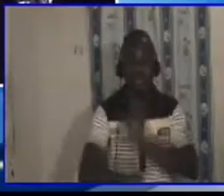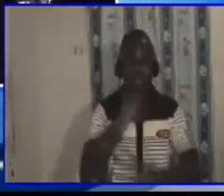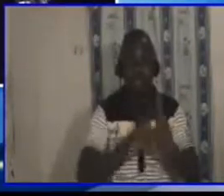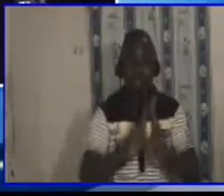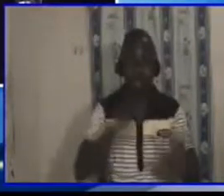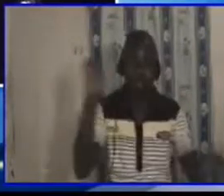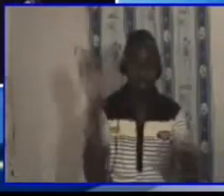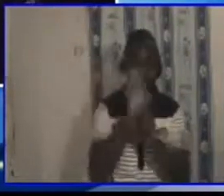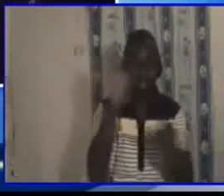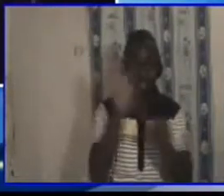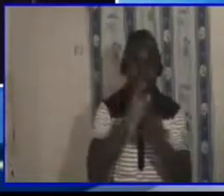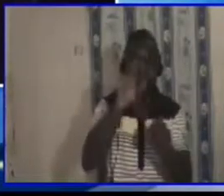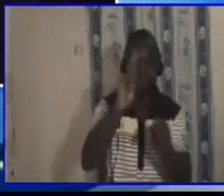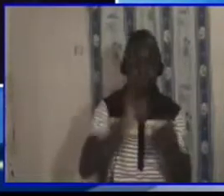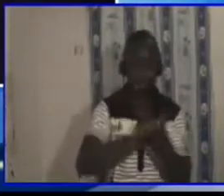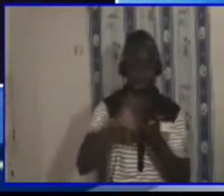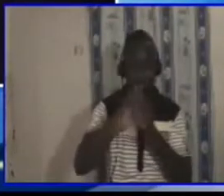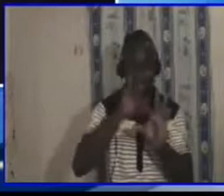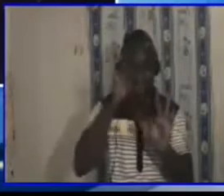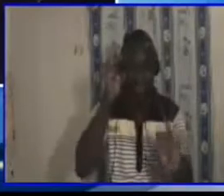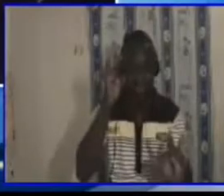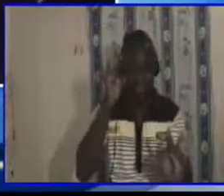atti capitano 2